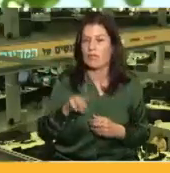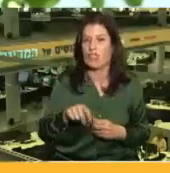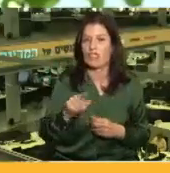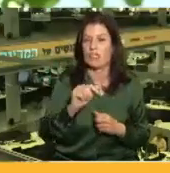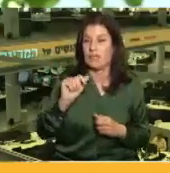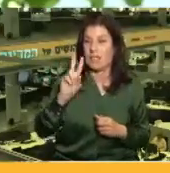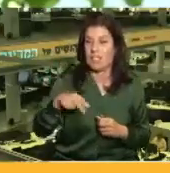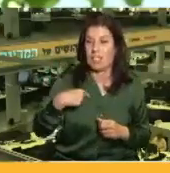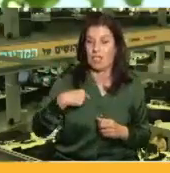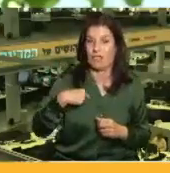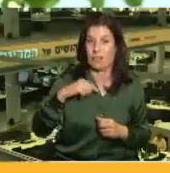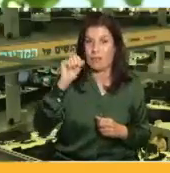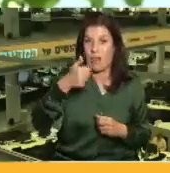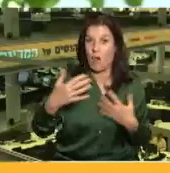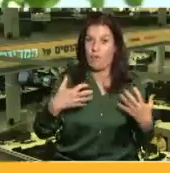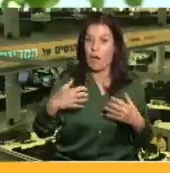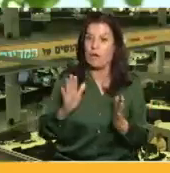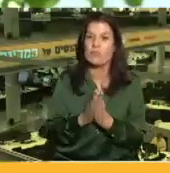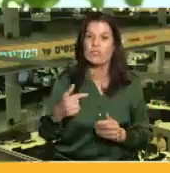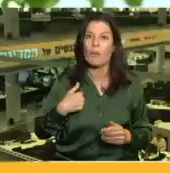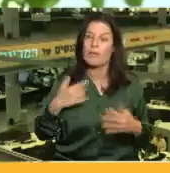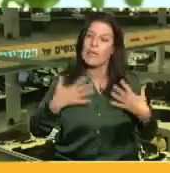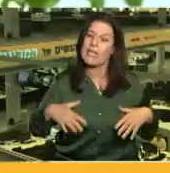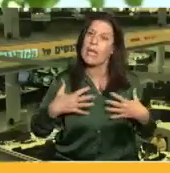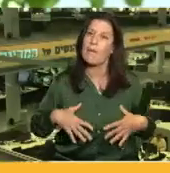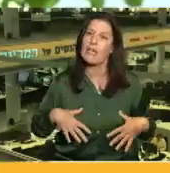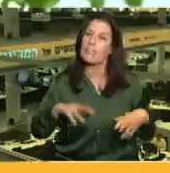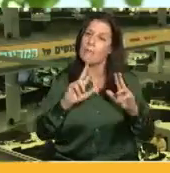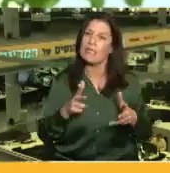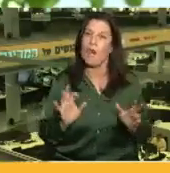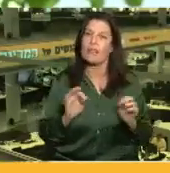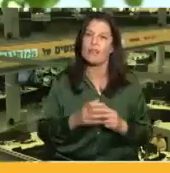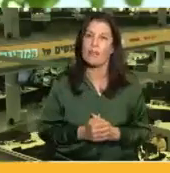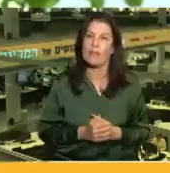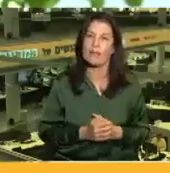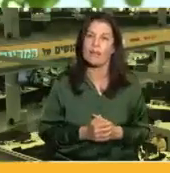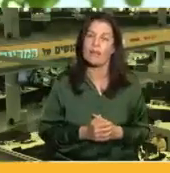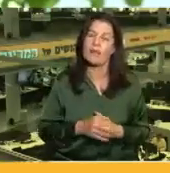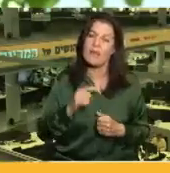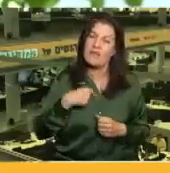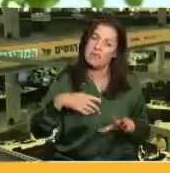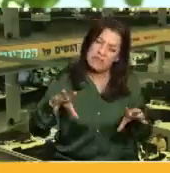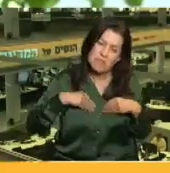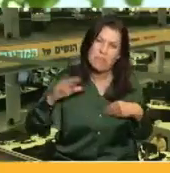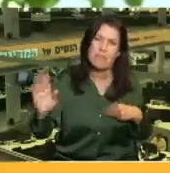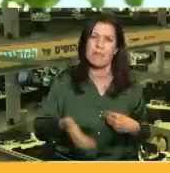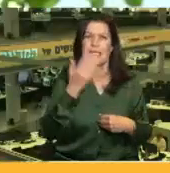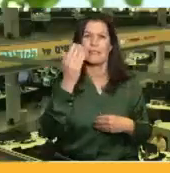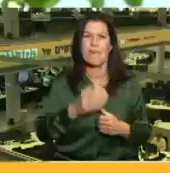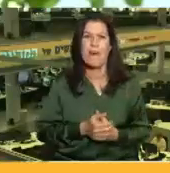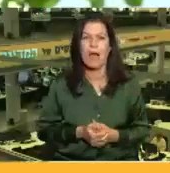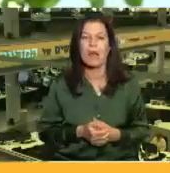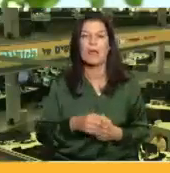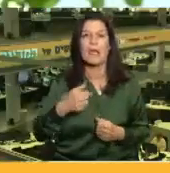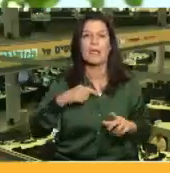אני התבקשתי להתלבש באופן מאוד מאוד מסוים. תודה. וזה קיים, ואת יודעת מה? אני גם עם זה חיה בשלום, כי אני חיה במדינה... זה בסדר.